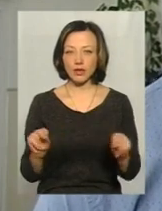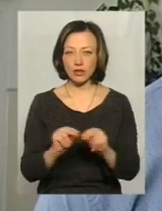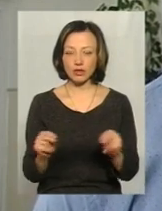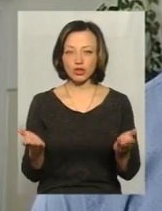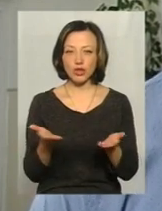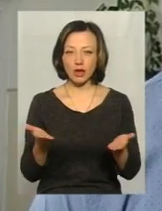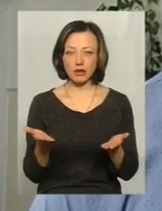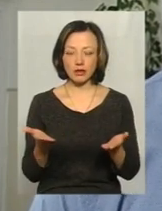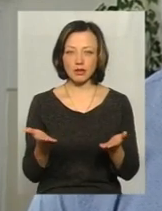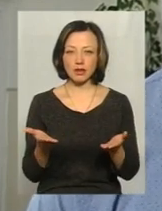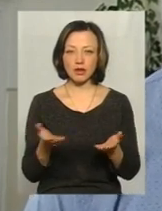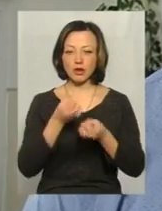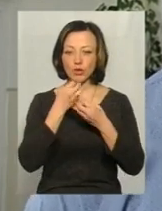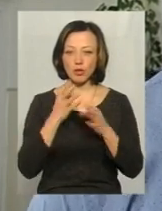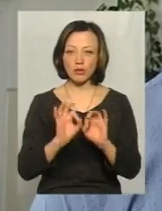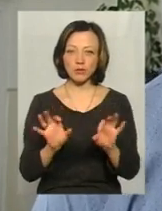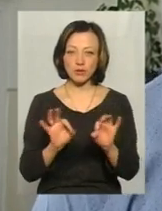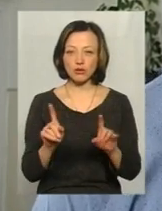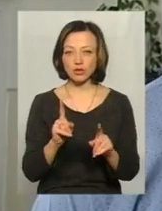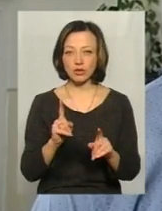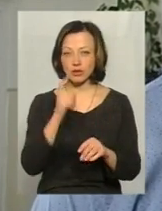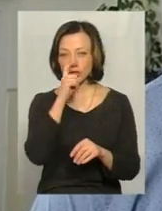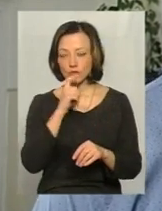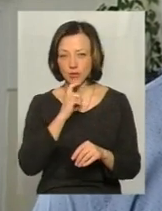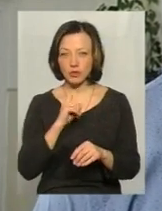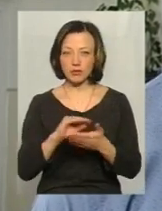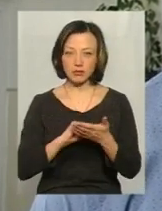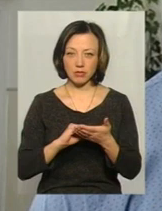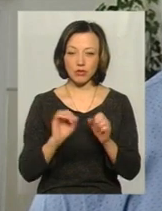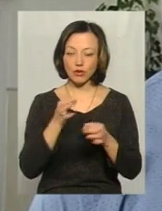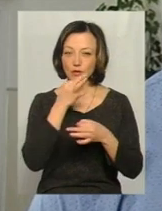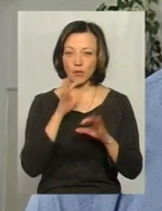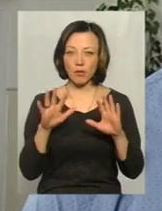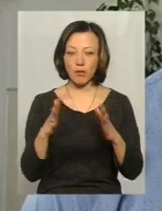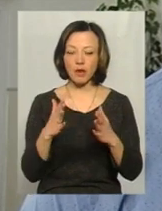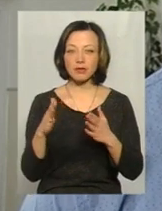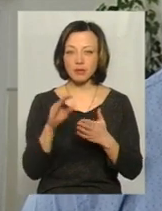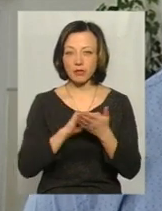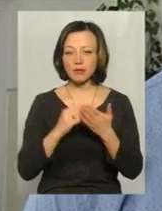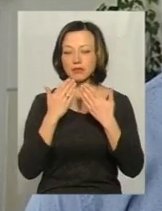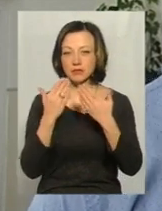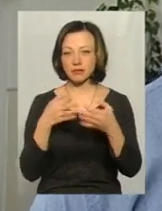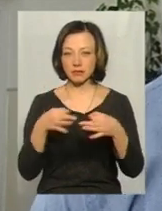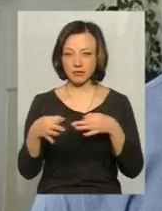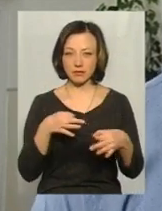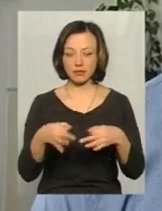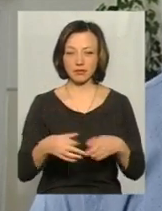які добре розповідають. Якщо щось не зрозуміло, то можна в будь-який момент перепитати, підійти і